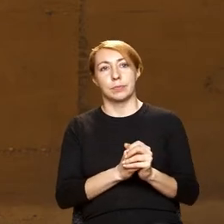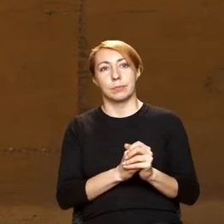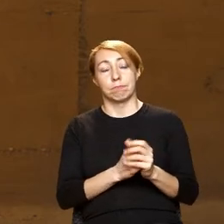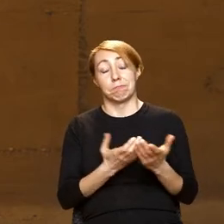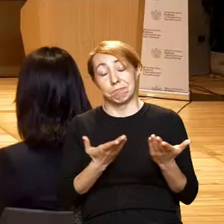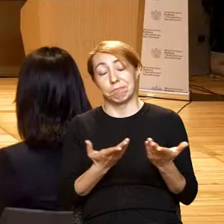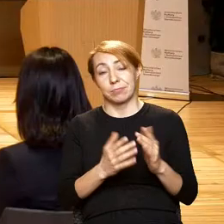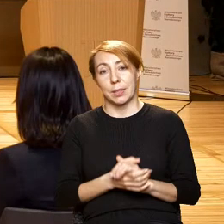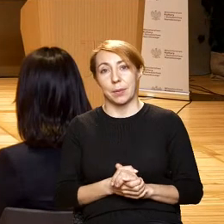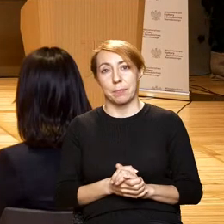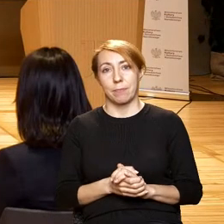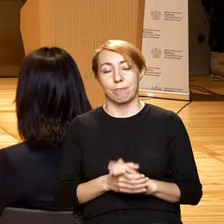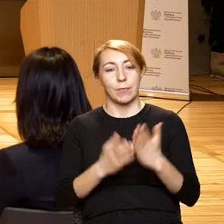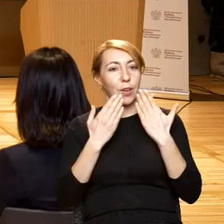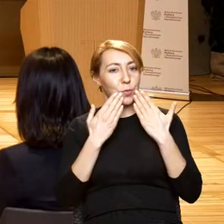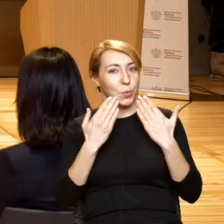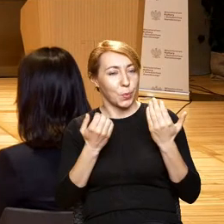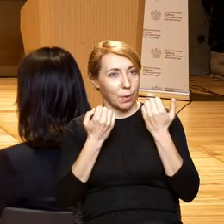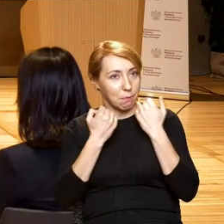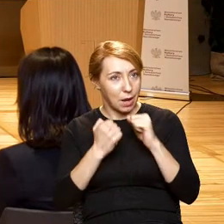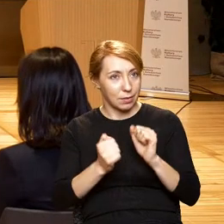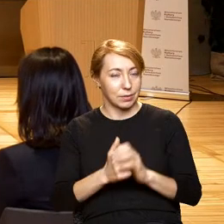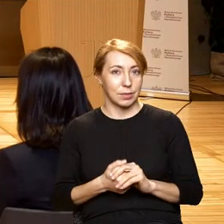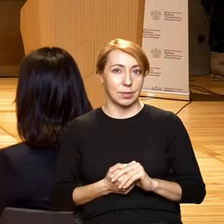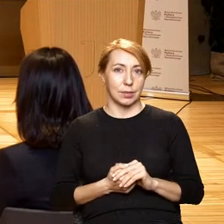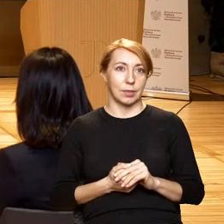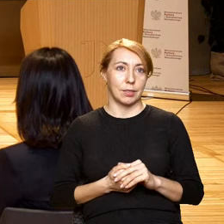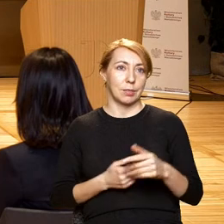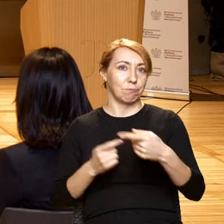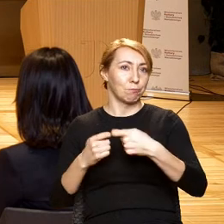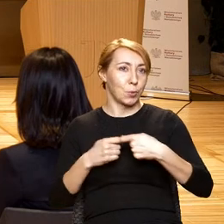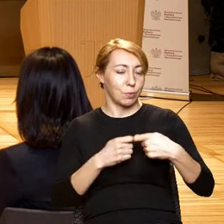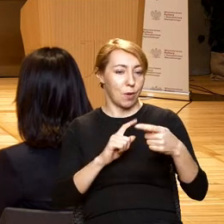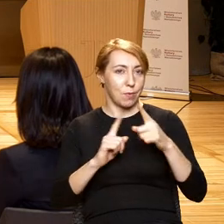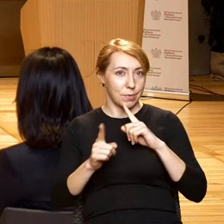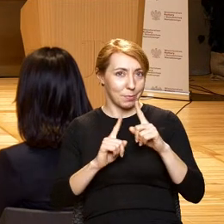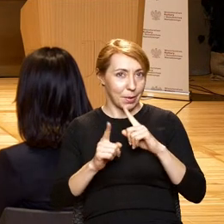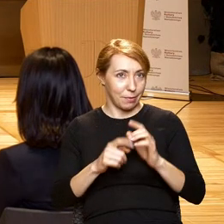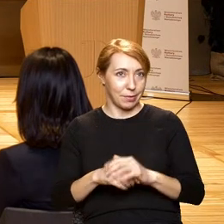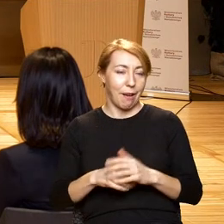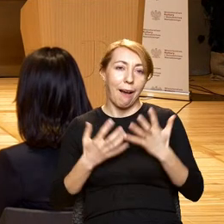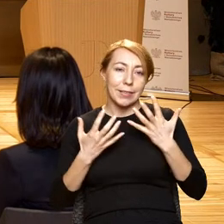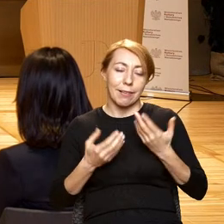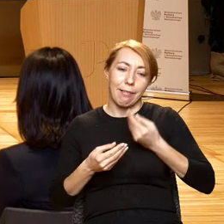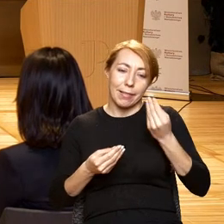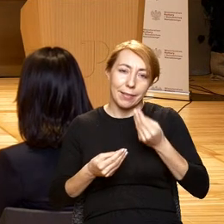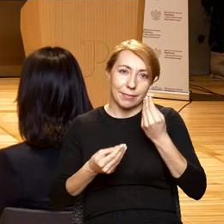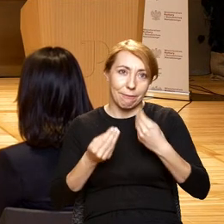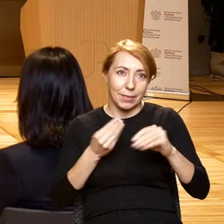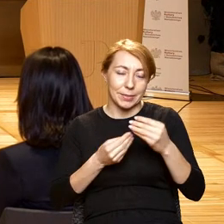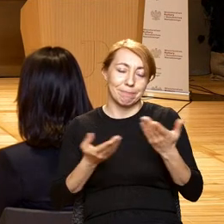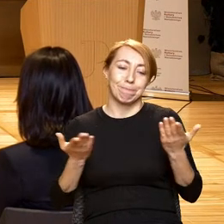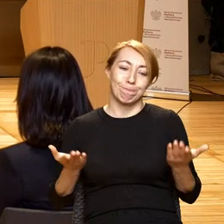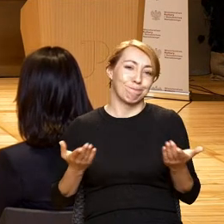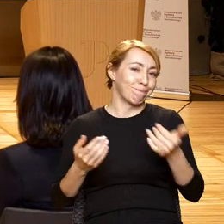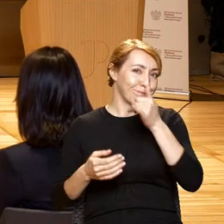I tyle. Dziękuję Państwu bardzo za wspólną rozmowę. Chciałoby się więcej, niestety nie